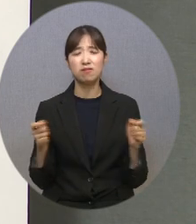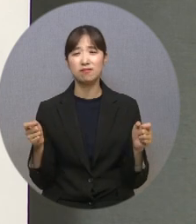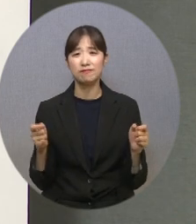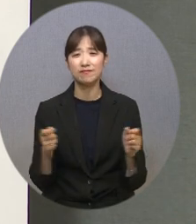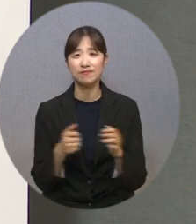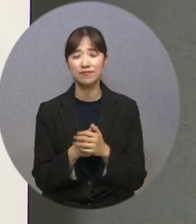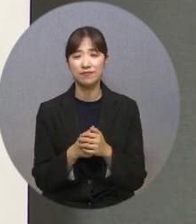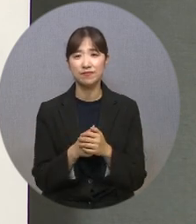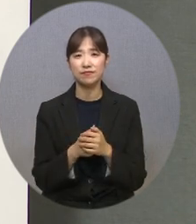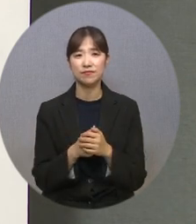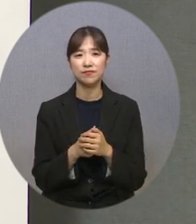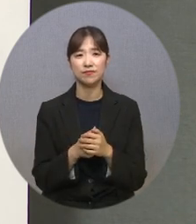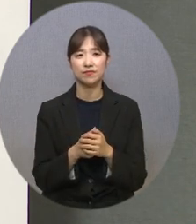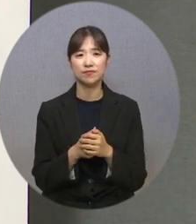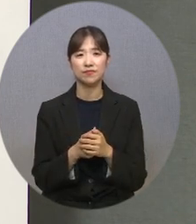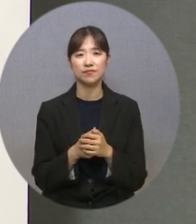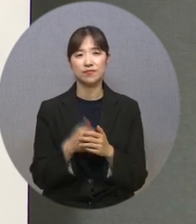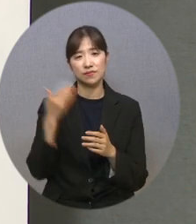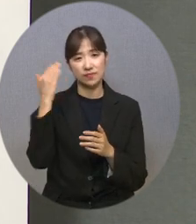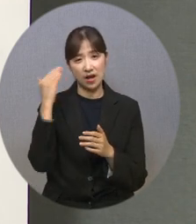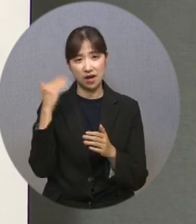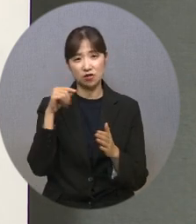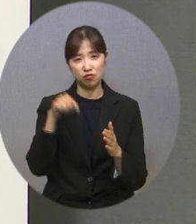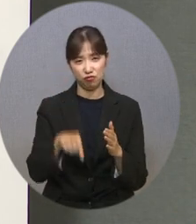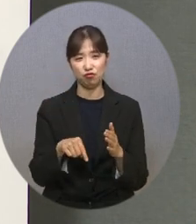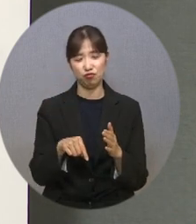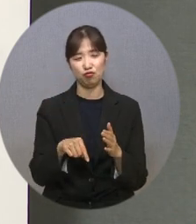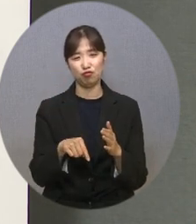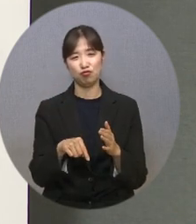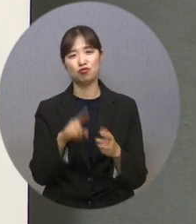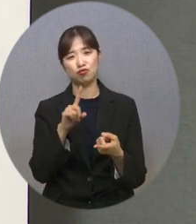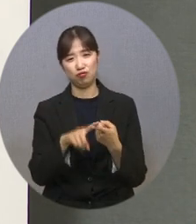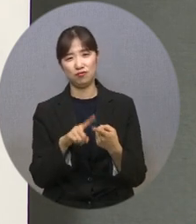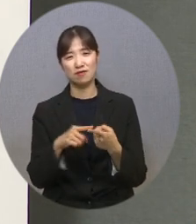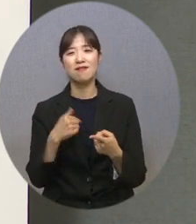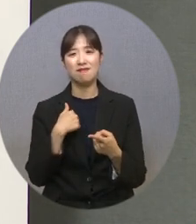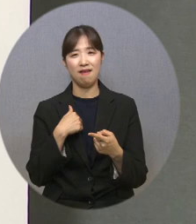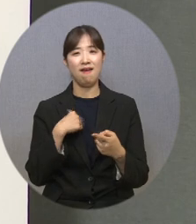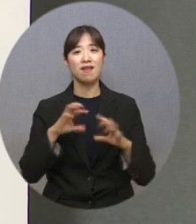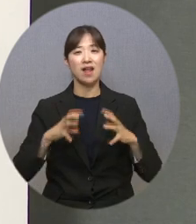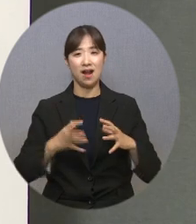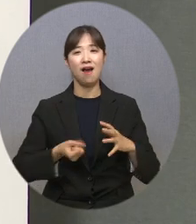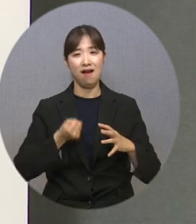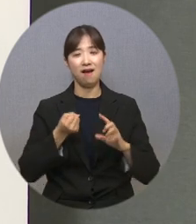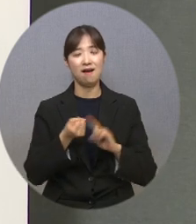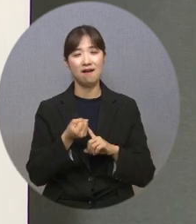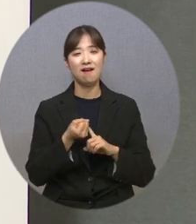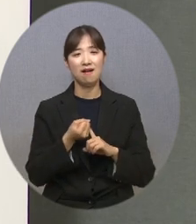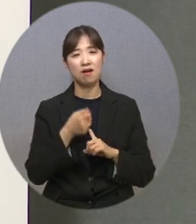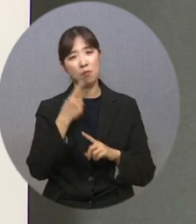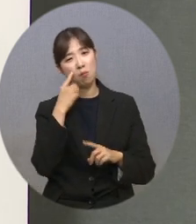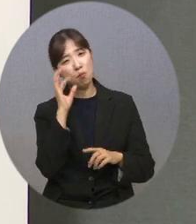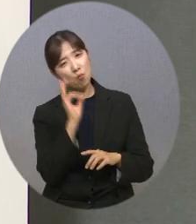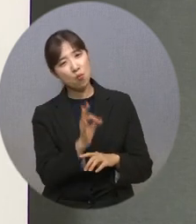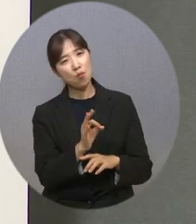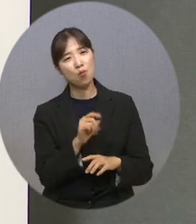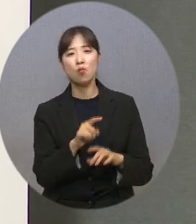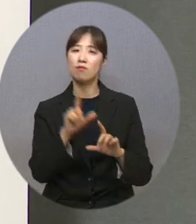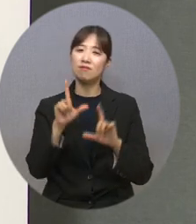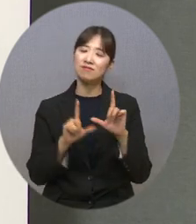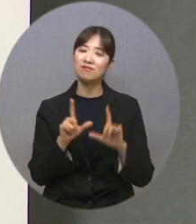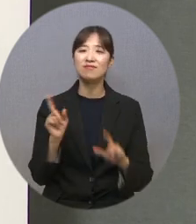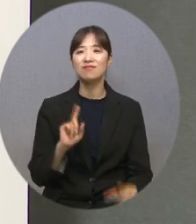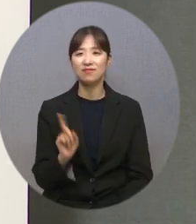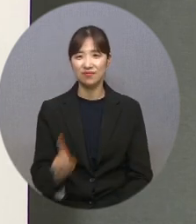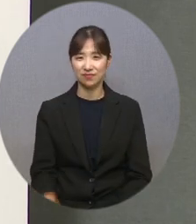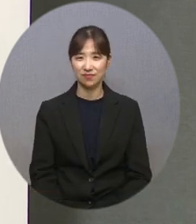시간이죠. 그 한국을 본, 내 조국을 바라본 그때 그 심정은